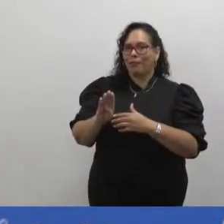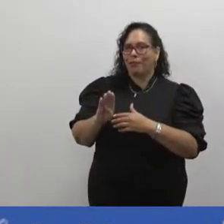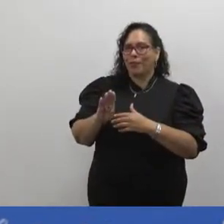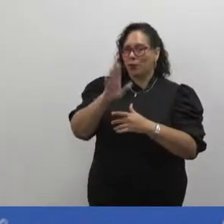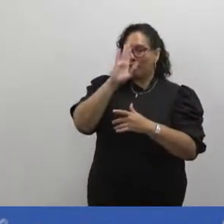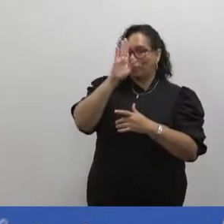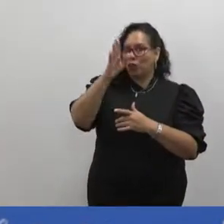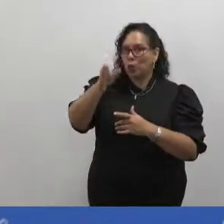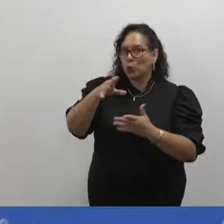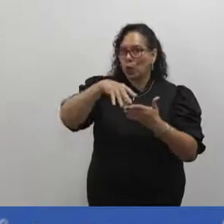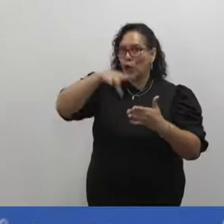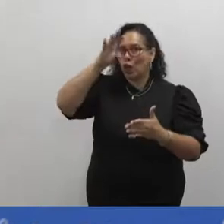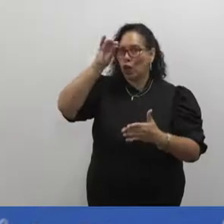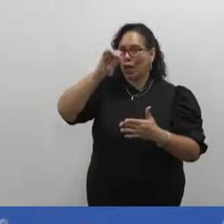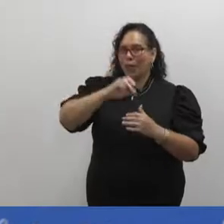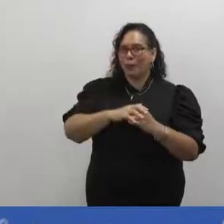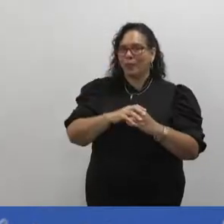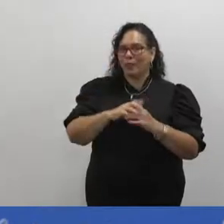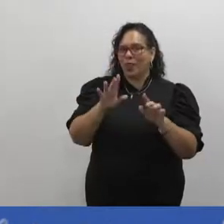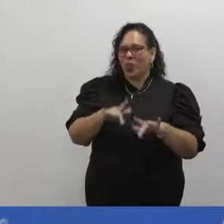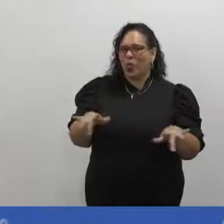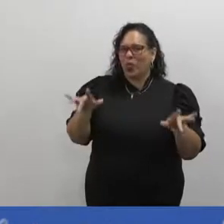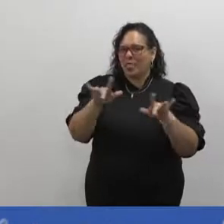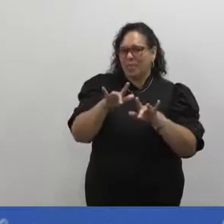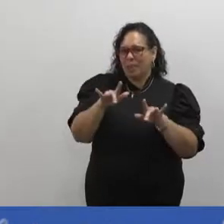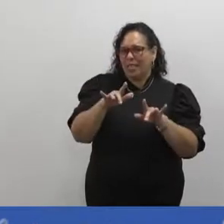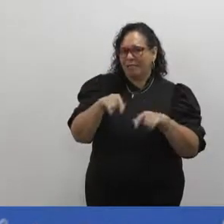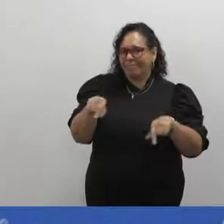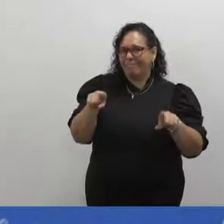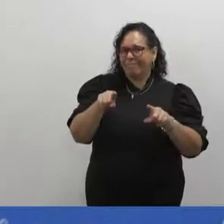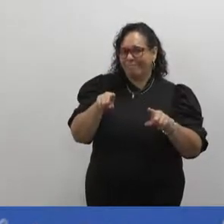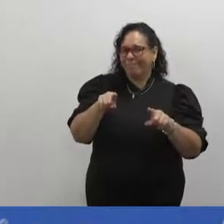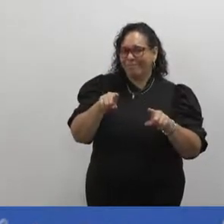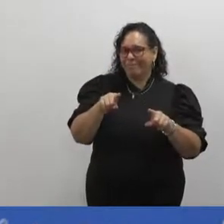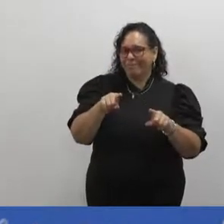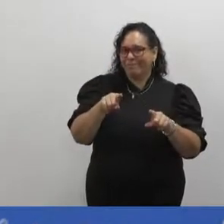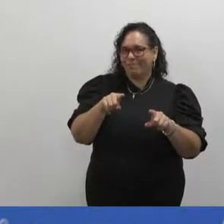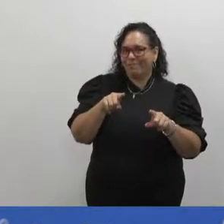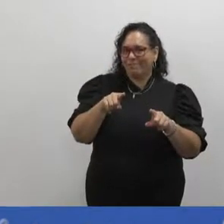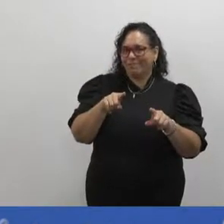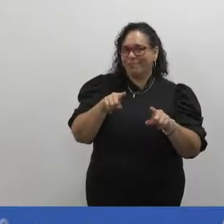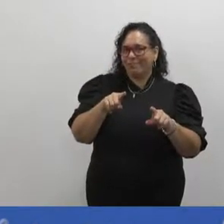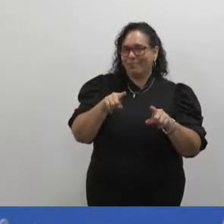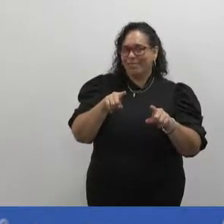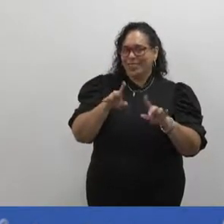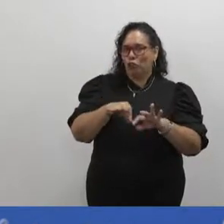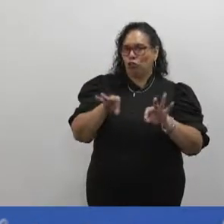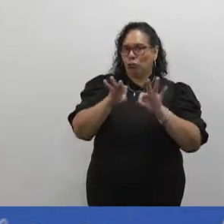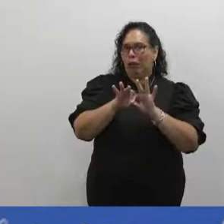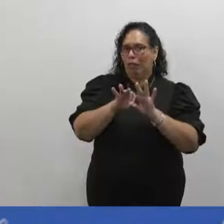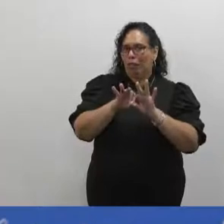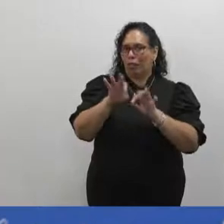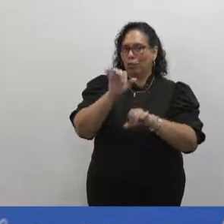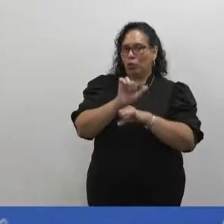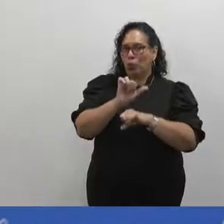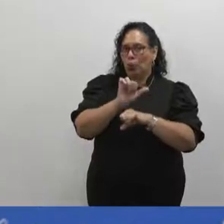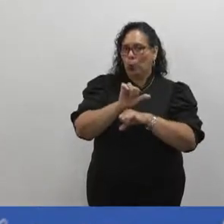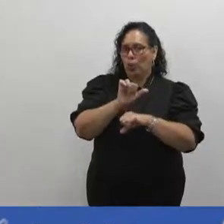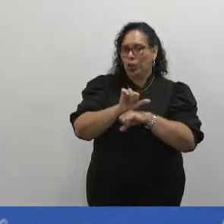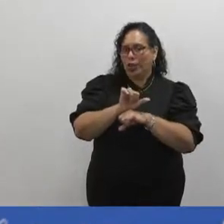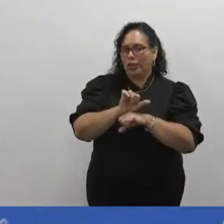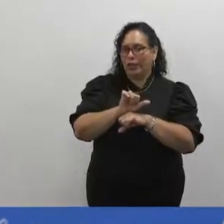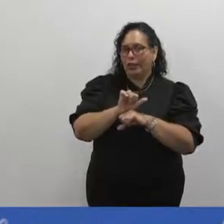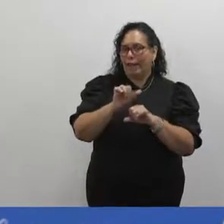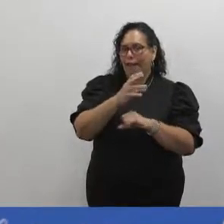ba đầm bay bài ca sắc xa tới ngày nào cốt đại xa tục nông sẽ tệ rầm dương anh nghe thà Jordan là